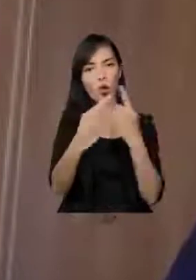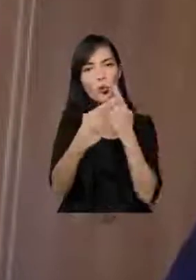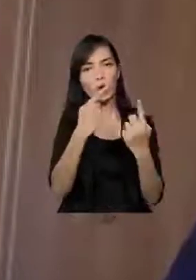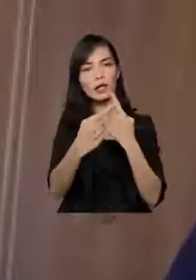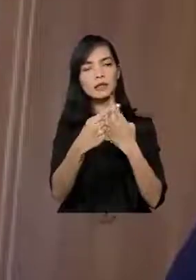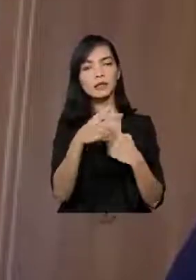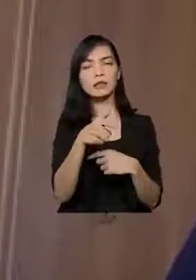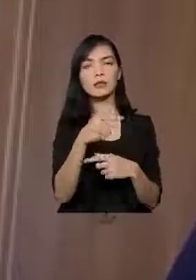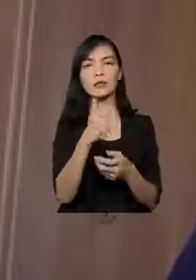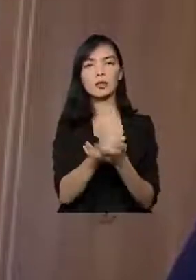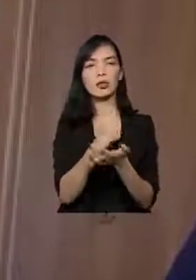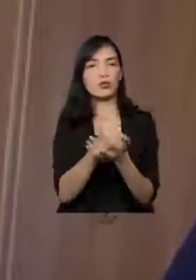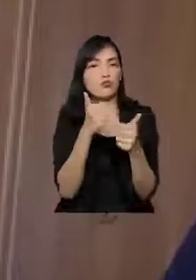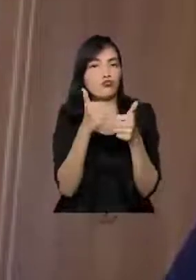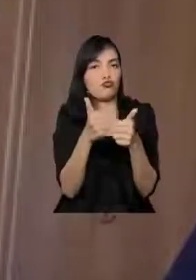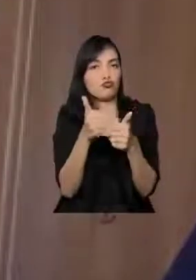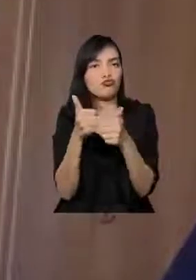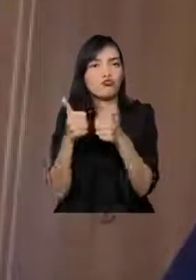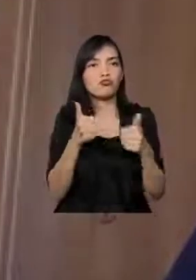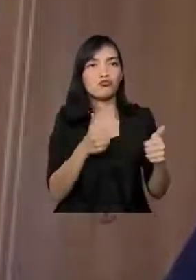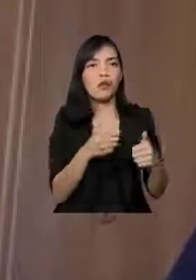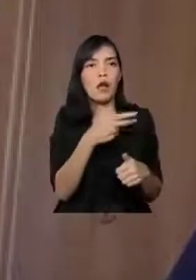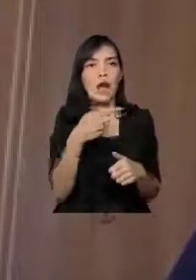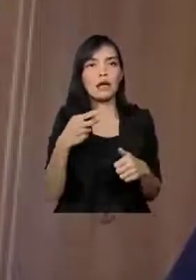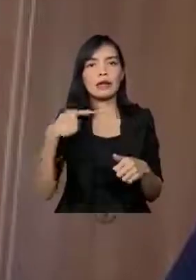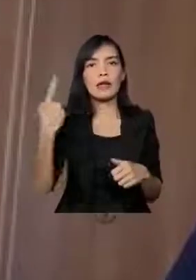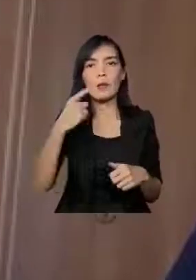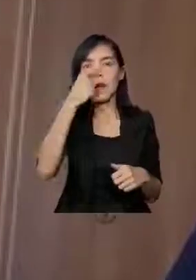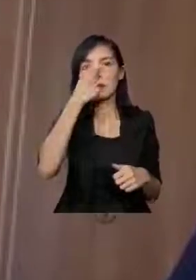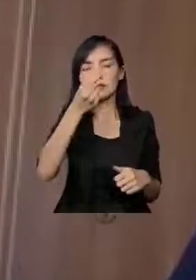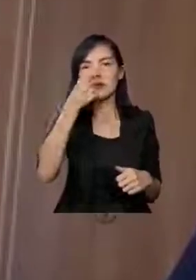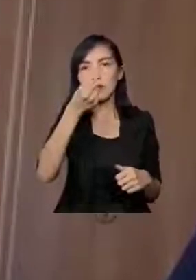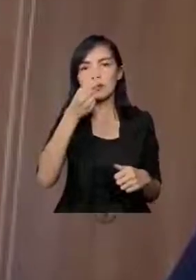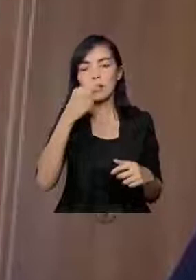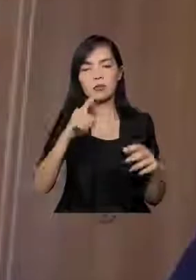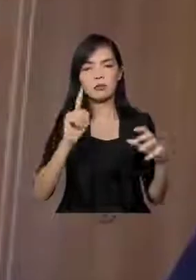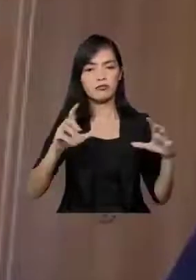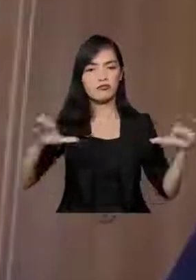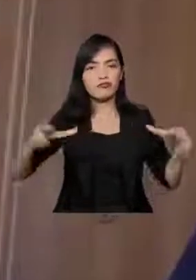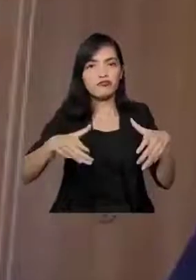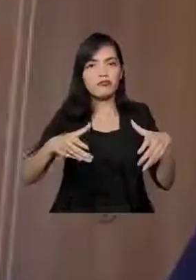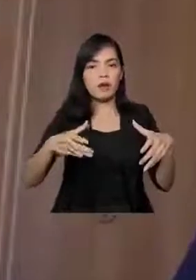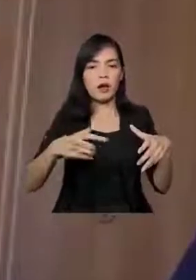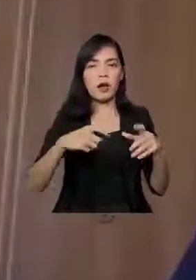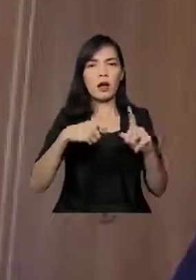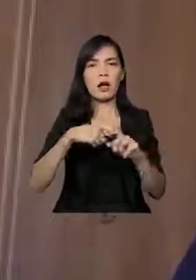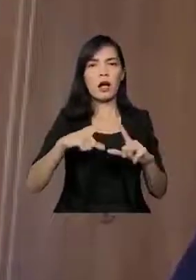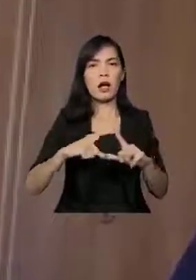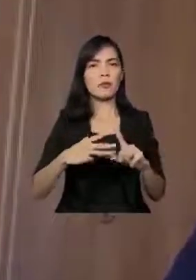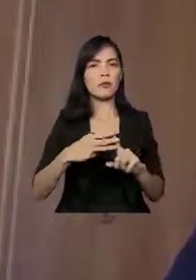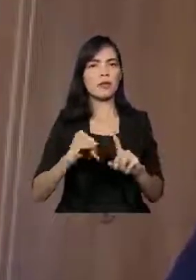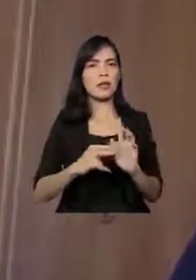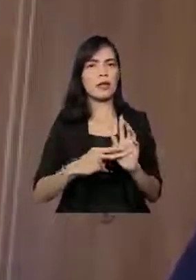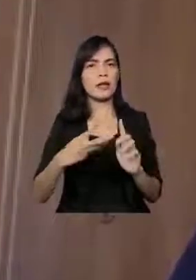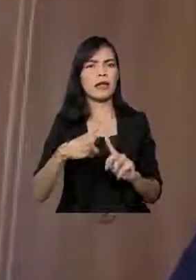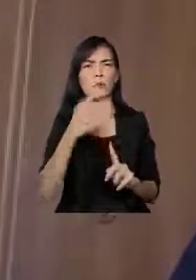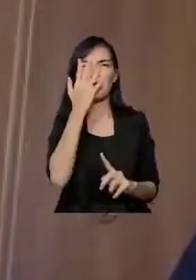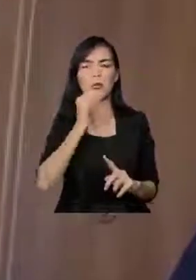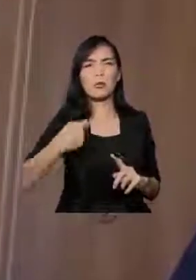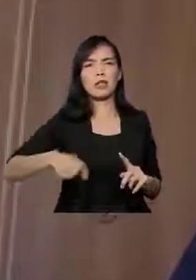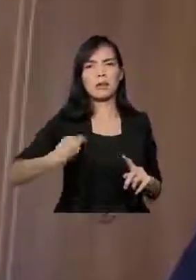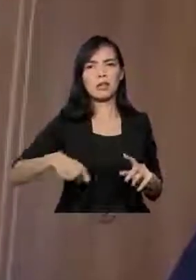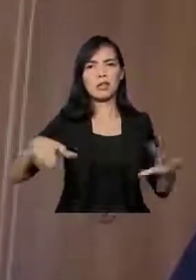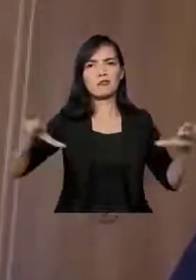Apa baik jadi setiap hari Kamis itu ada rapat kabinet yang mengevaluasi mengenai kondisi covert